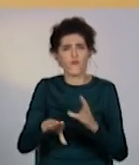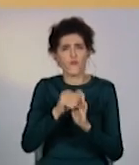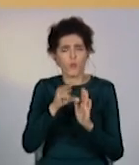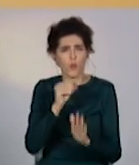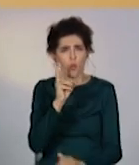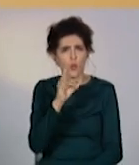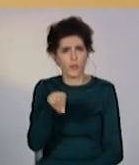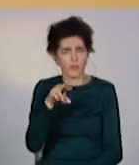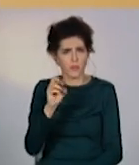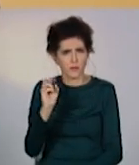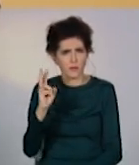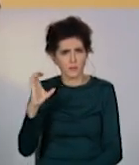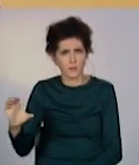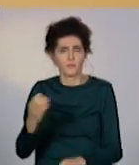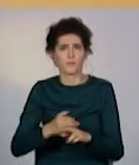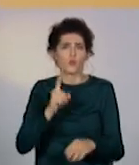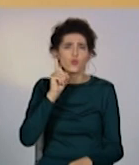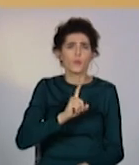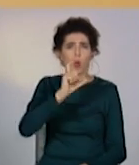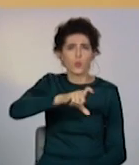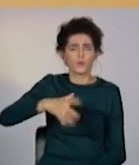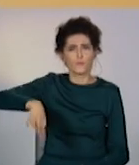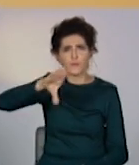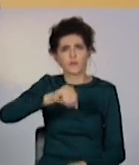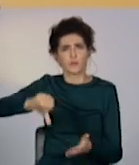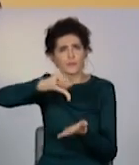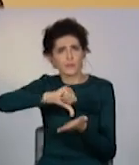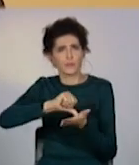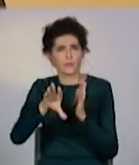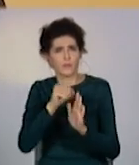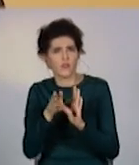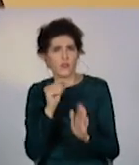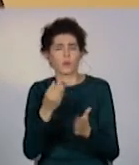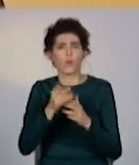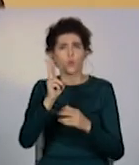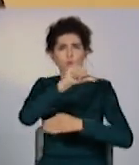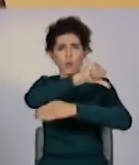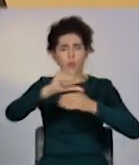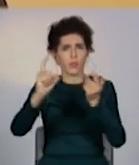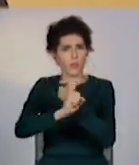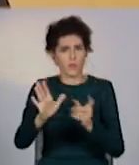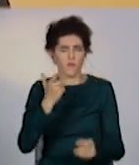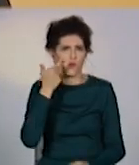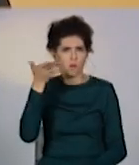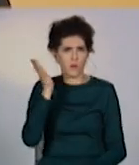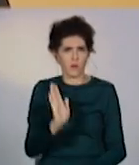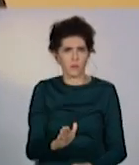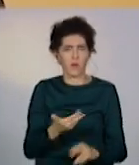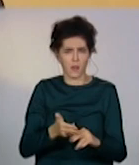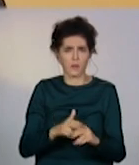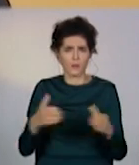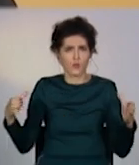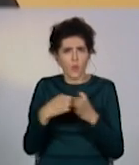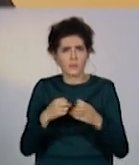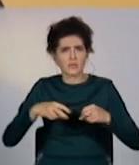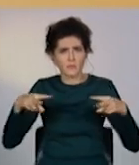він зазначив необхідність врегулювати права внутрішньо переміщених осіб, але президент не запропонував модель. І вже в межах робочої групи